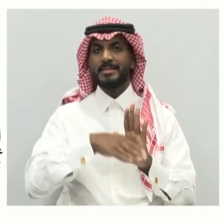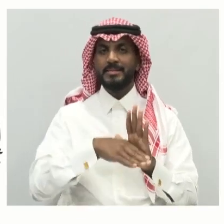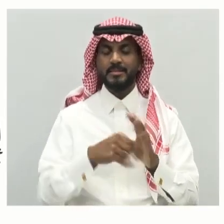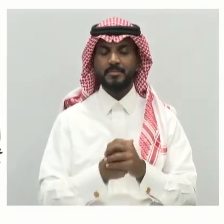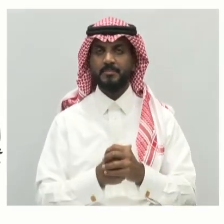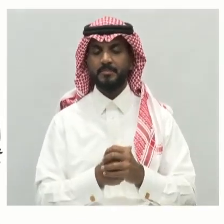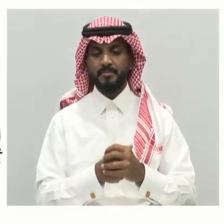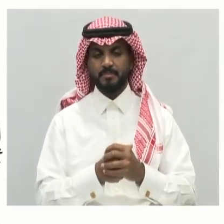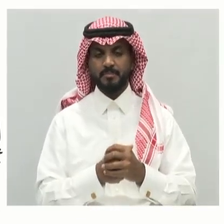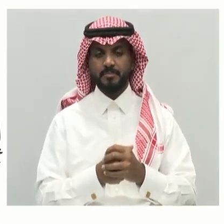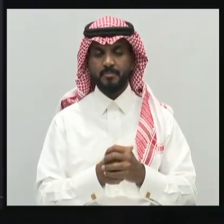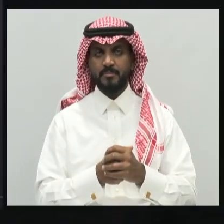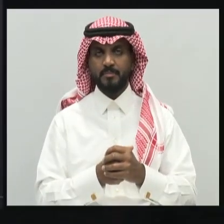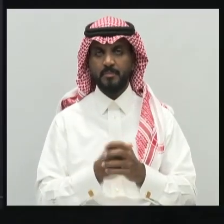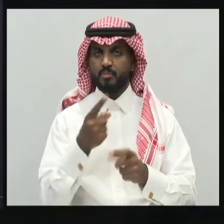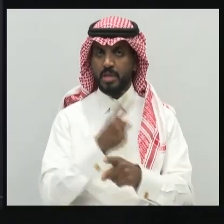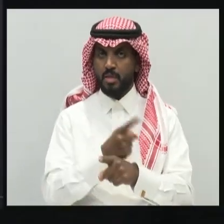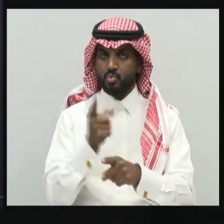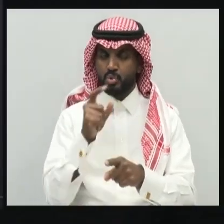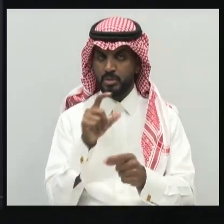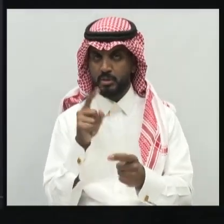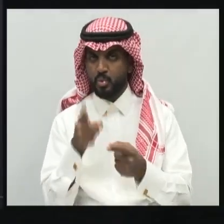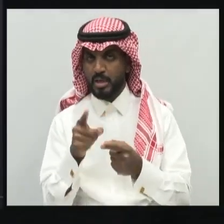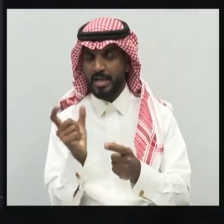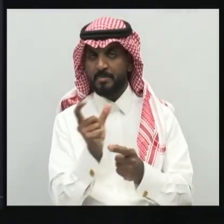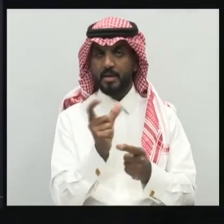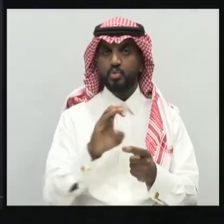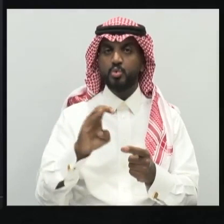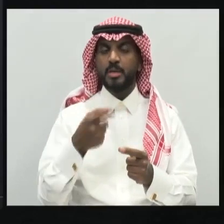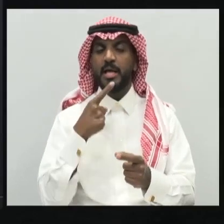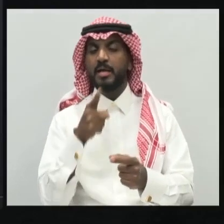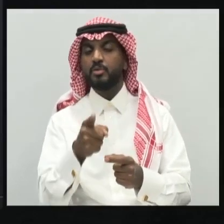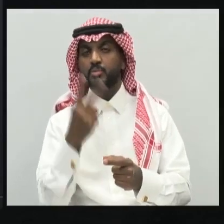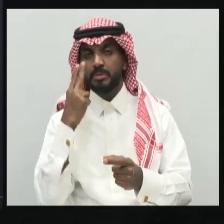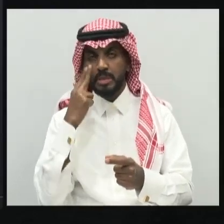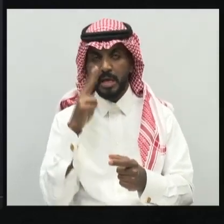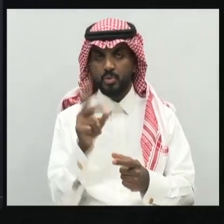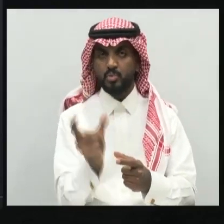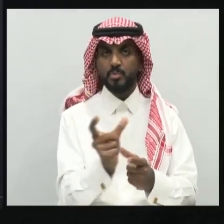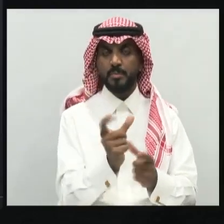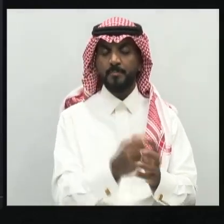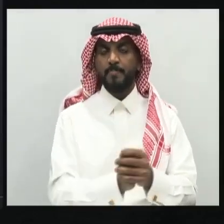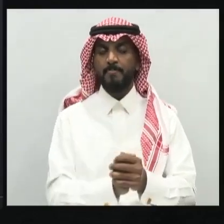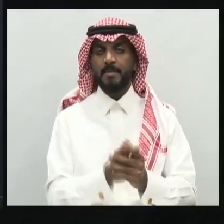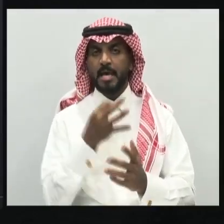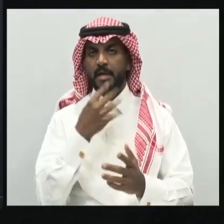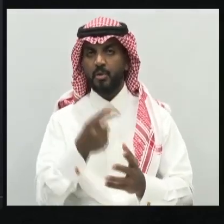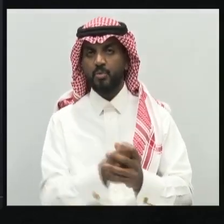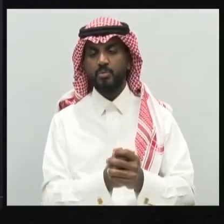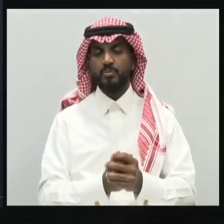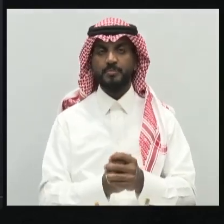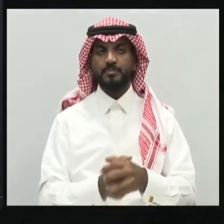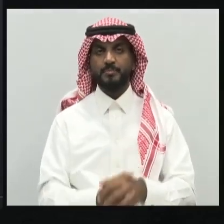اقراوا انا اشير على الكلمات على الجمل وانتم اقراوا شاهدوا الكلمات وهيا اقراوا